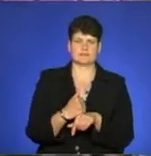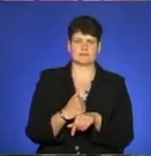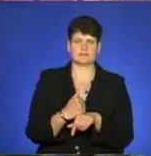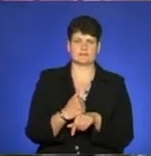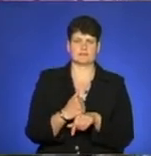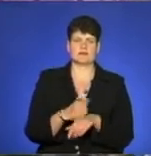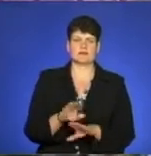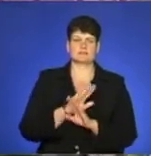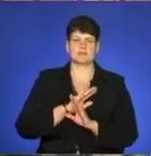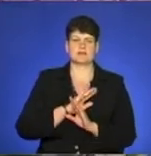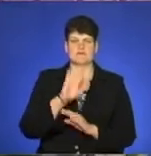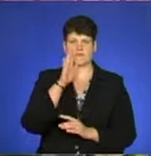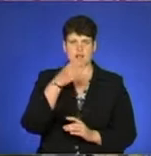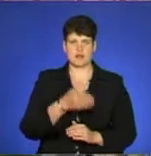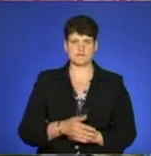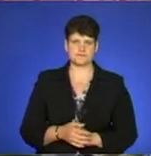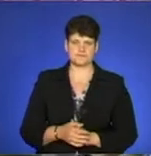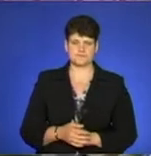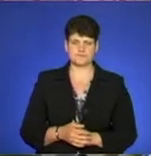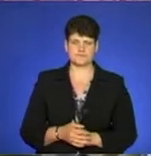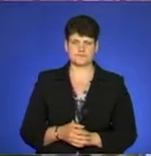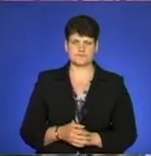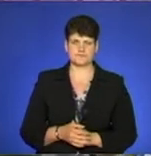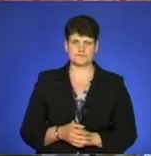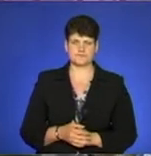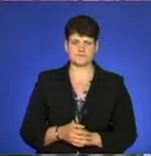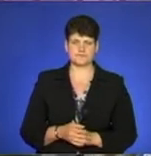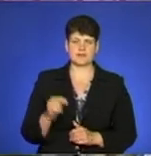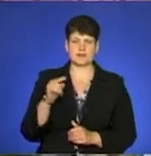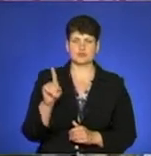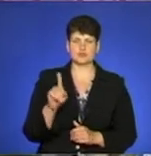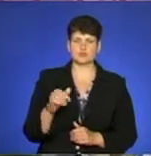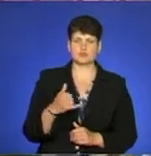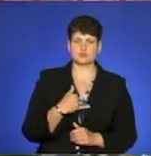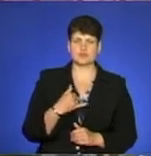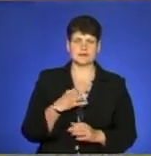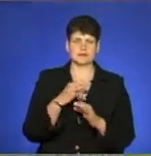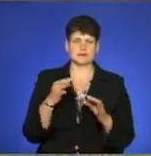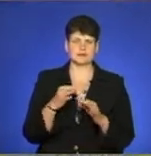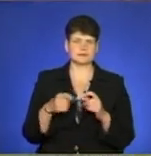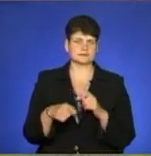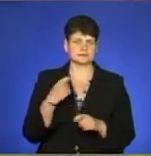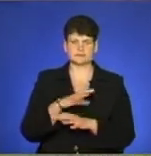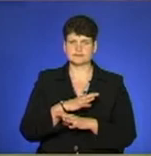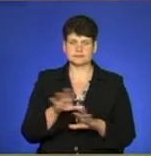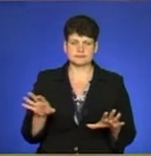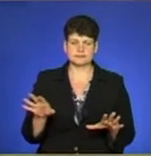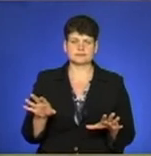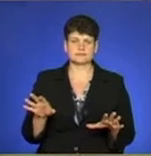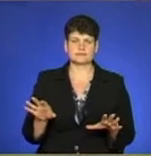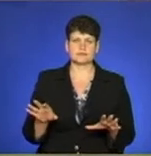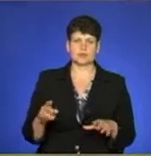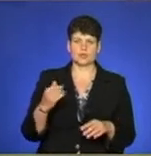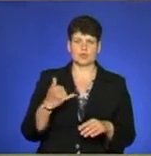врагу. Так що тут у нас він ніколи не підводив. От. У нас